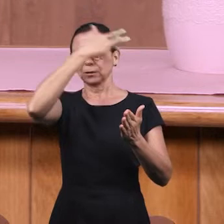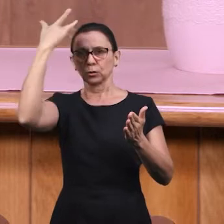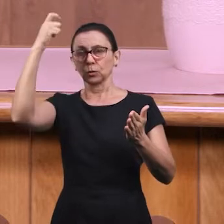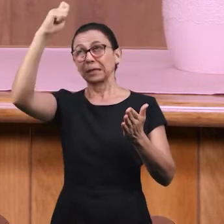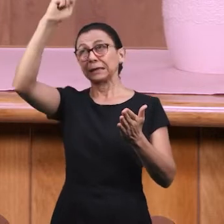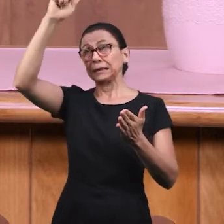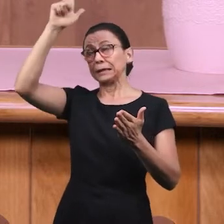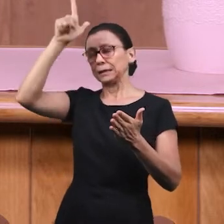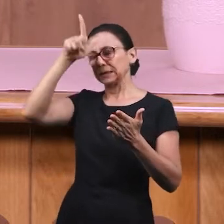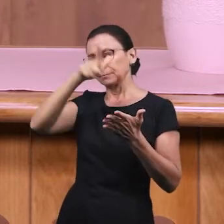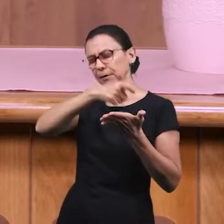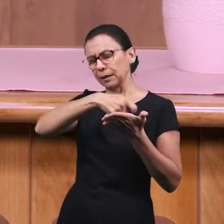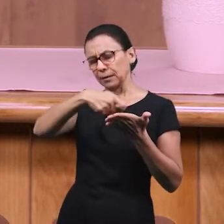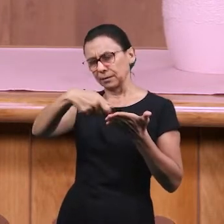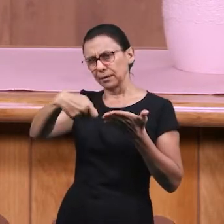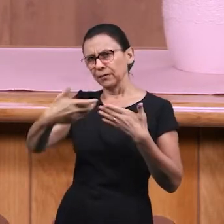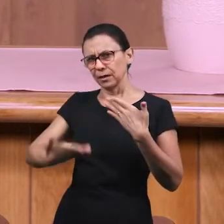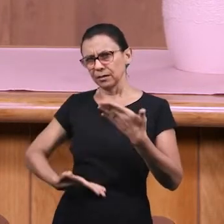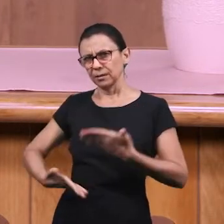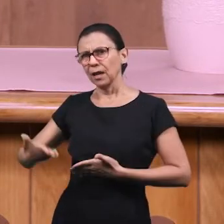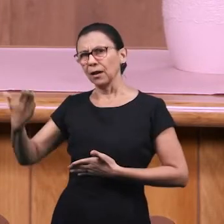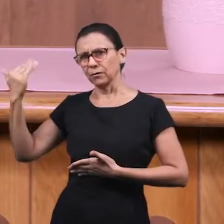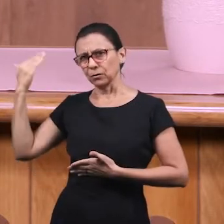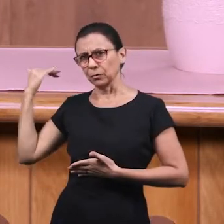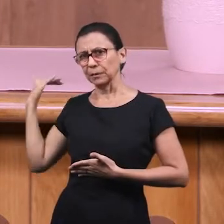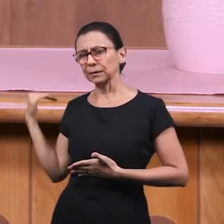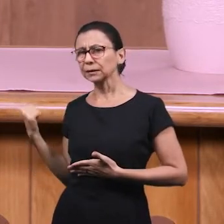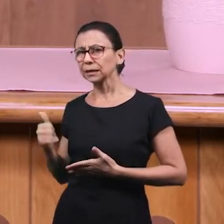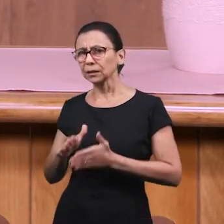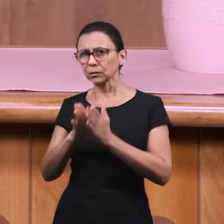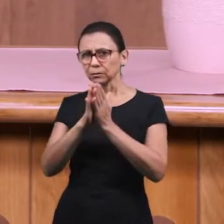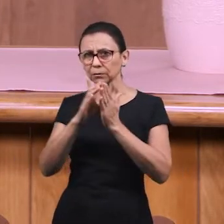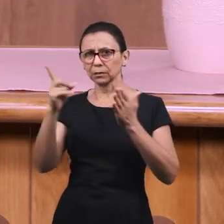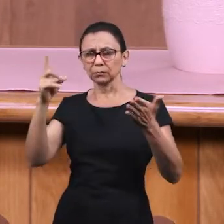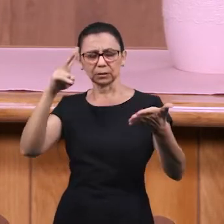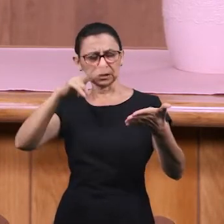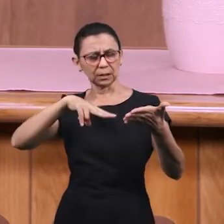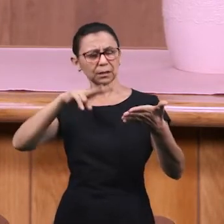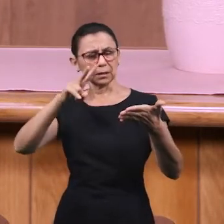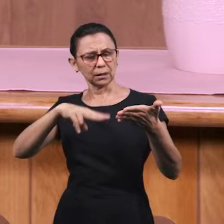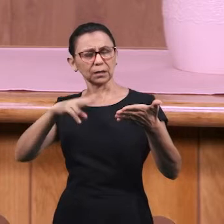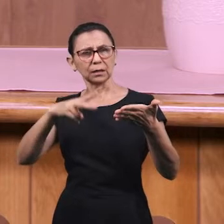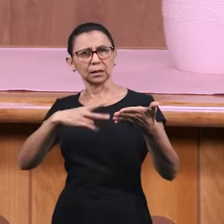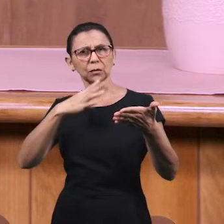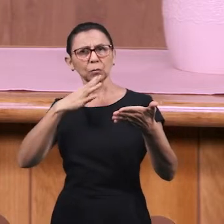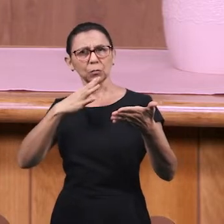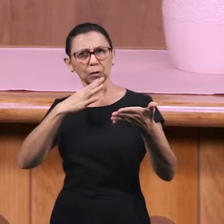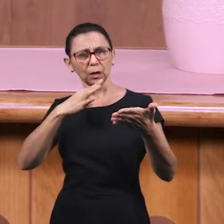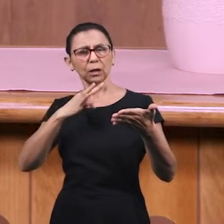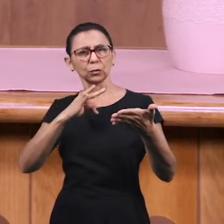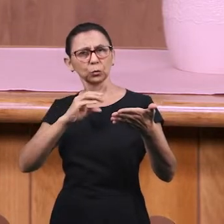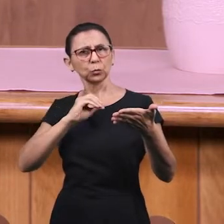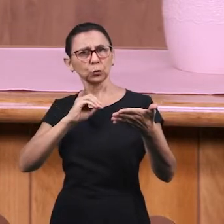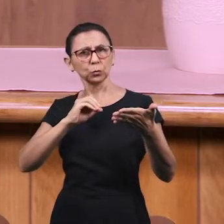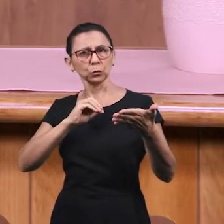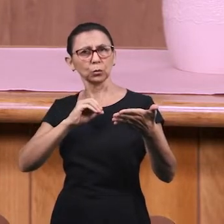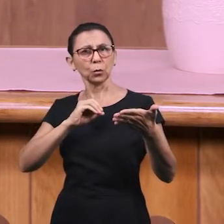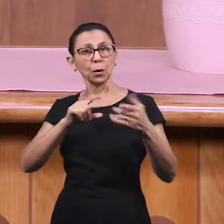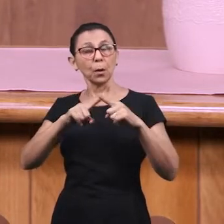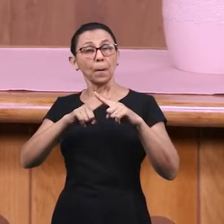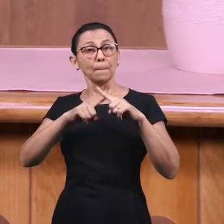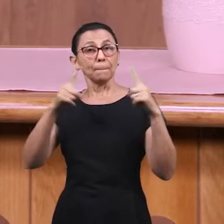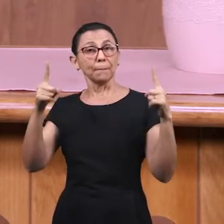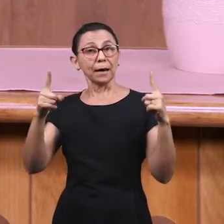слово становится живое, оно говорит к тебе сегодня, оно открывается к тебе сегодня, это то